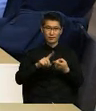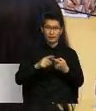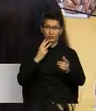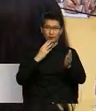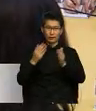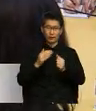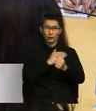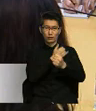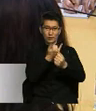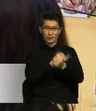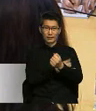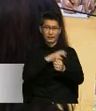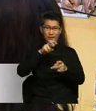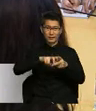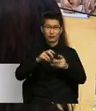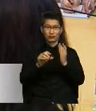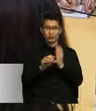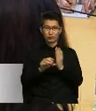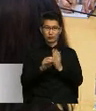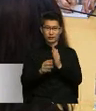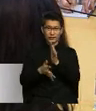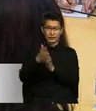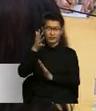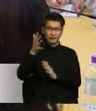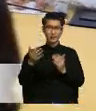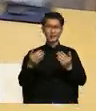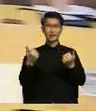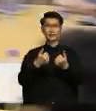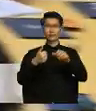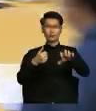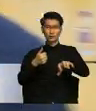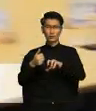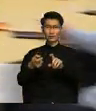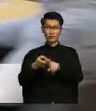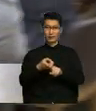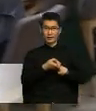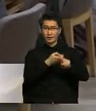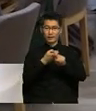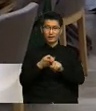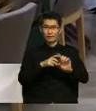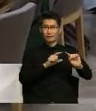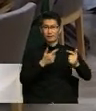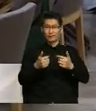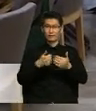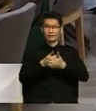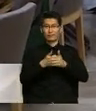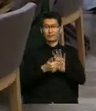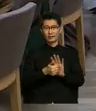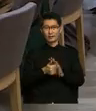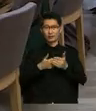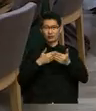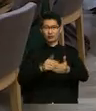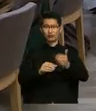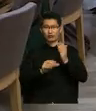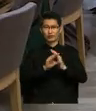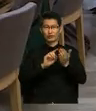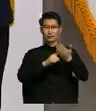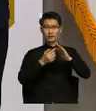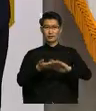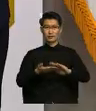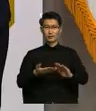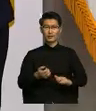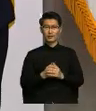경기도 노동권익센터를 중심으로 시군 노동상담소 등과 연계해 각종 협력 사업을 추진 중이라고